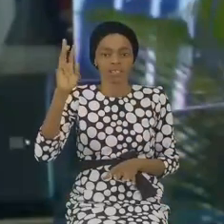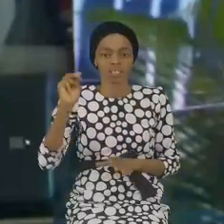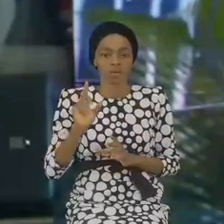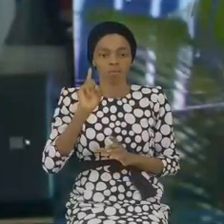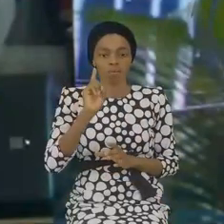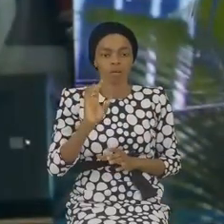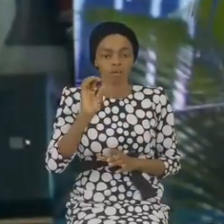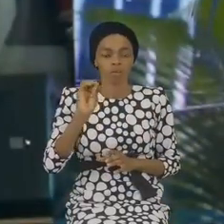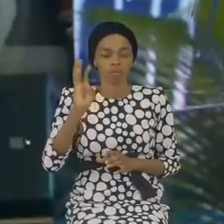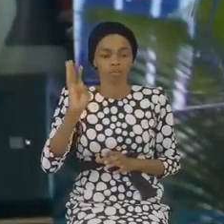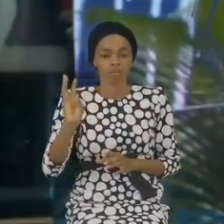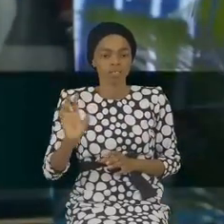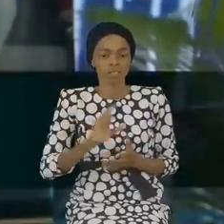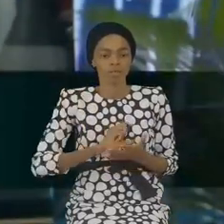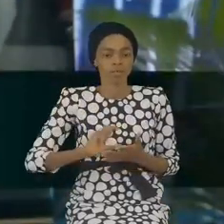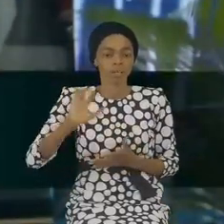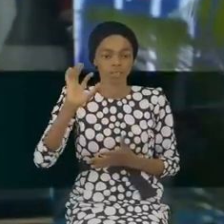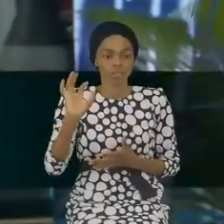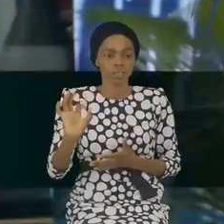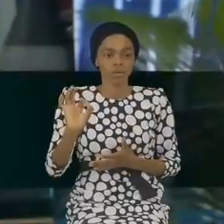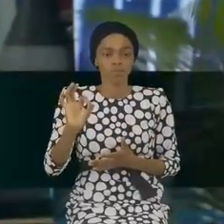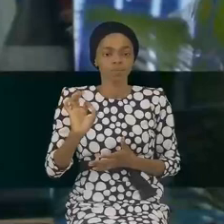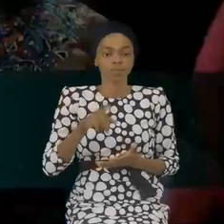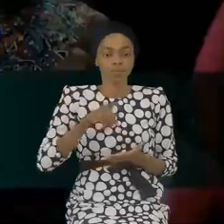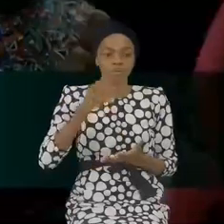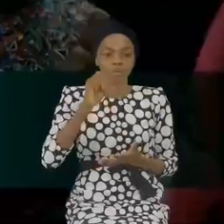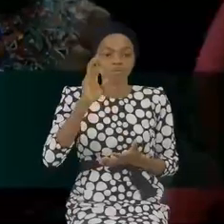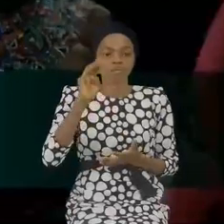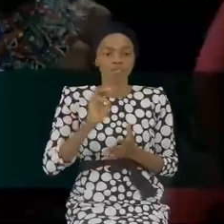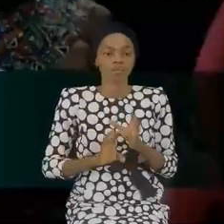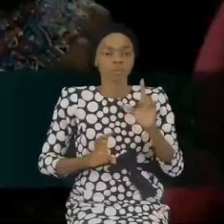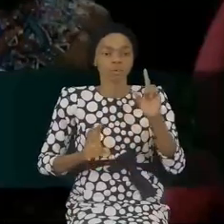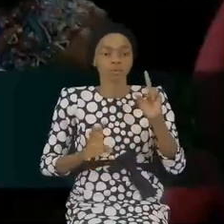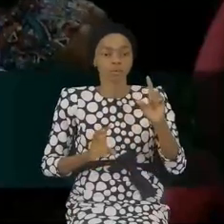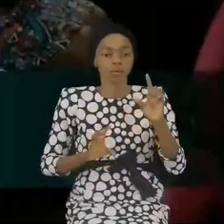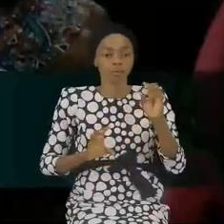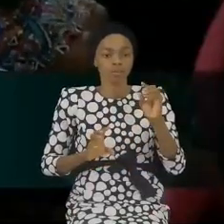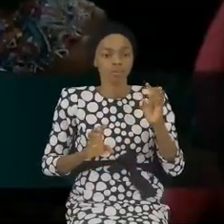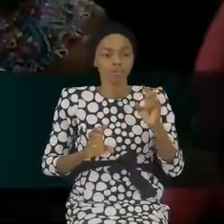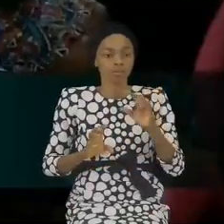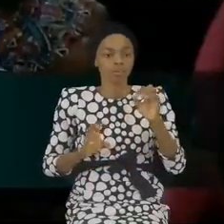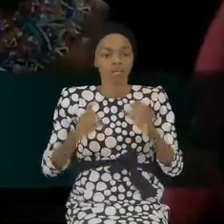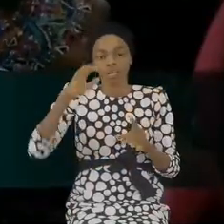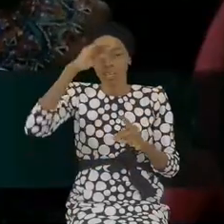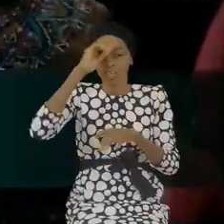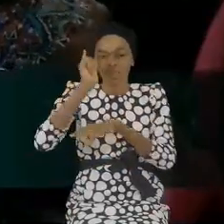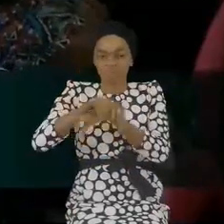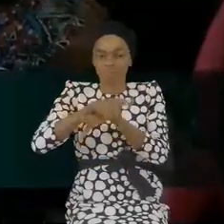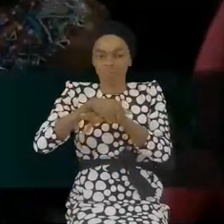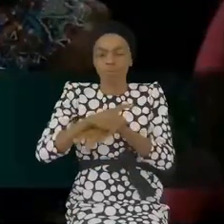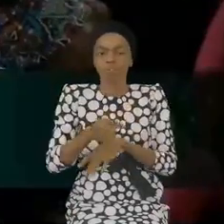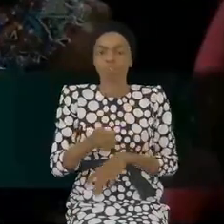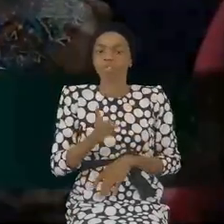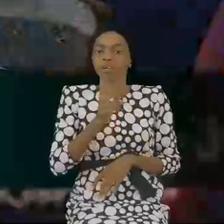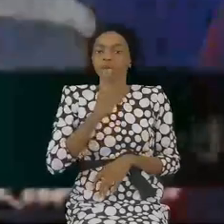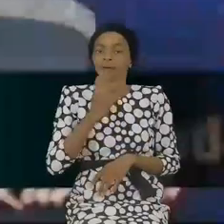verset 9. Psaume 106, verset 9. Psaume 106, 9.